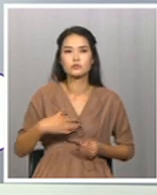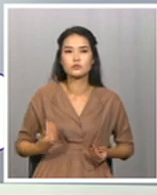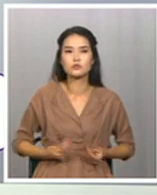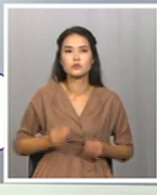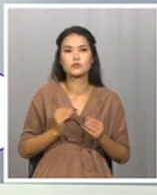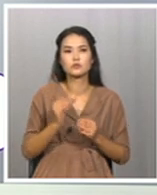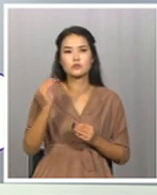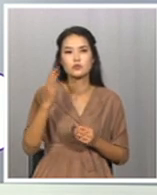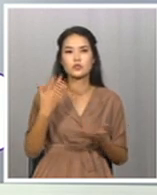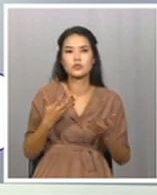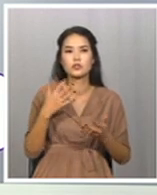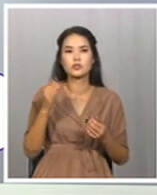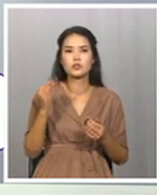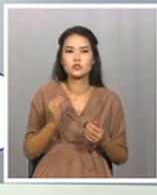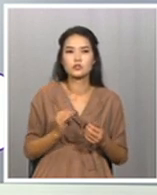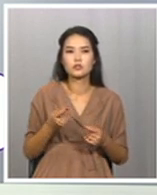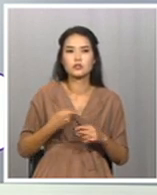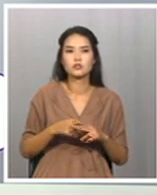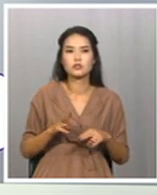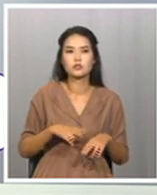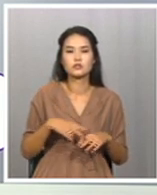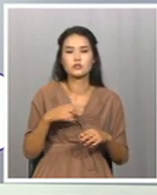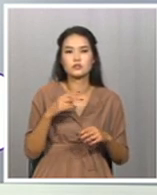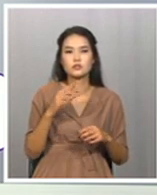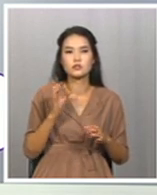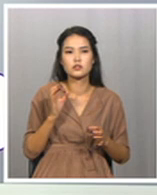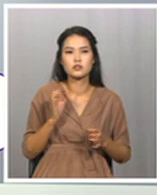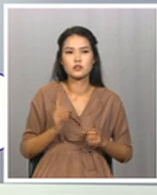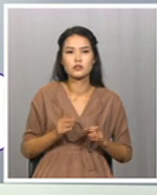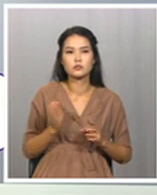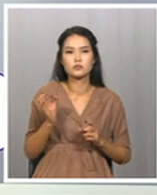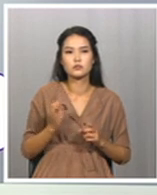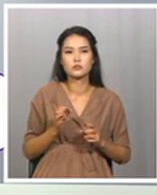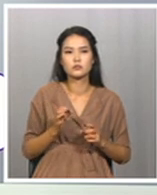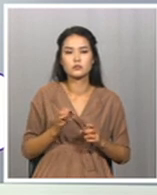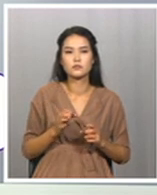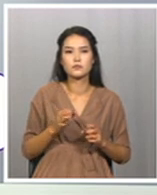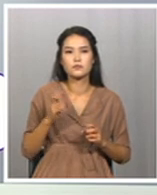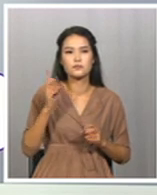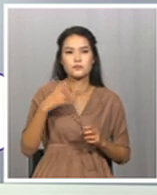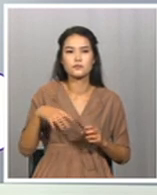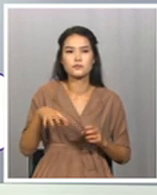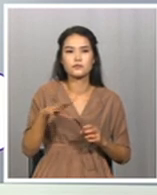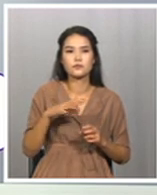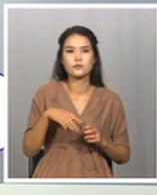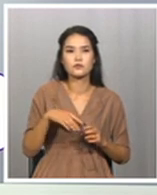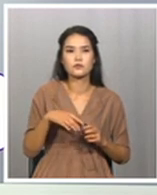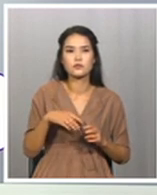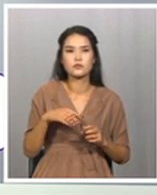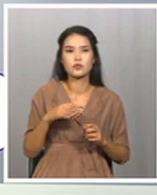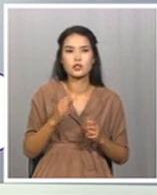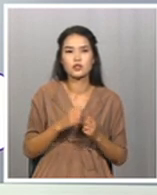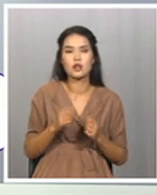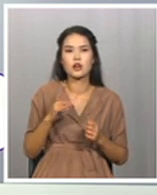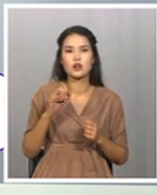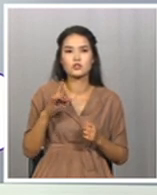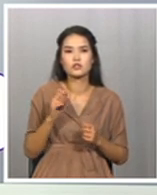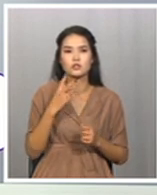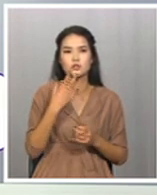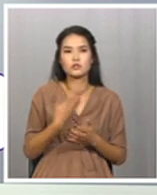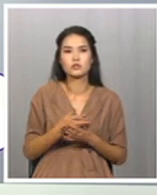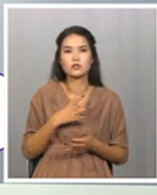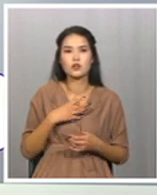Мысалы, Францияда 90 жасты көрсетсе, ал Африка мемлекеттерінде 38-40 жасты көрсетуі мүмкін.